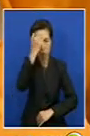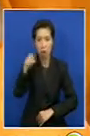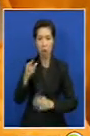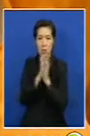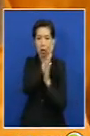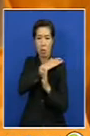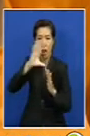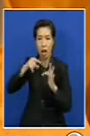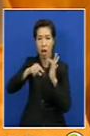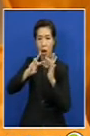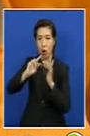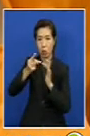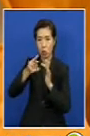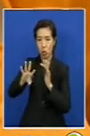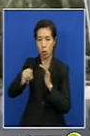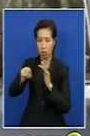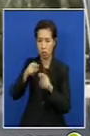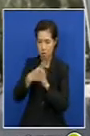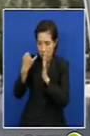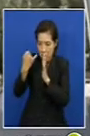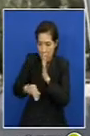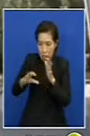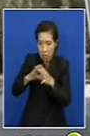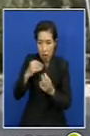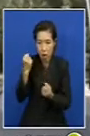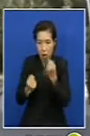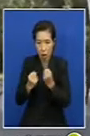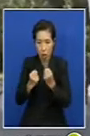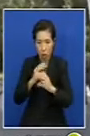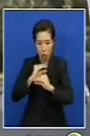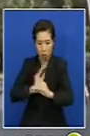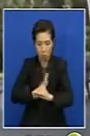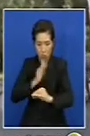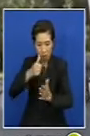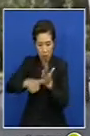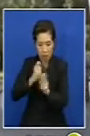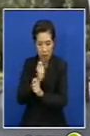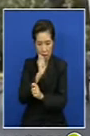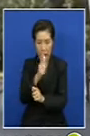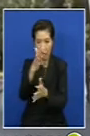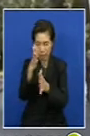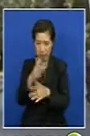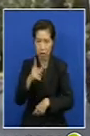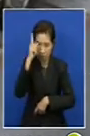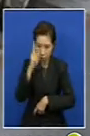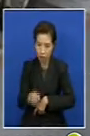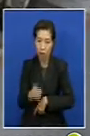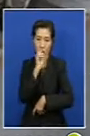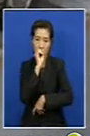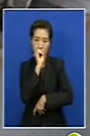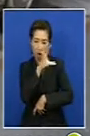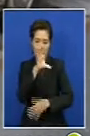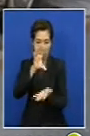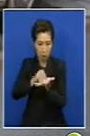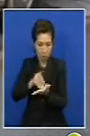จารย์มีความผิดฐานร่วมกันมีไว้ครอบครองซึ่งสินค้าเลี่ยงภาษีและจะแจ้งข้อเท็จจริงต่อเจ้าพนักงานนะ